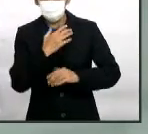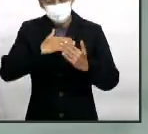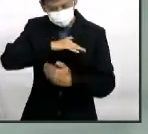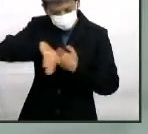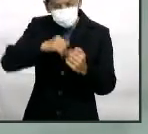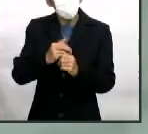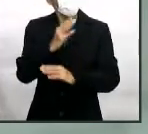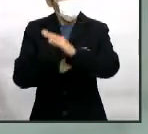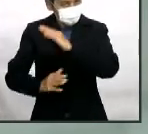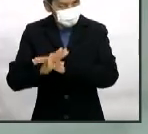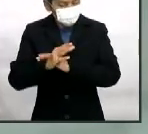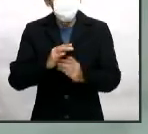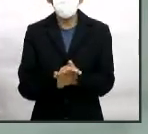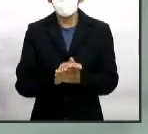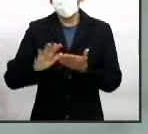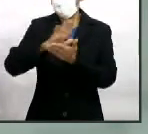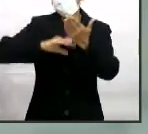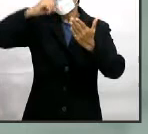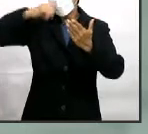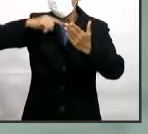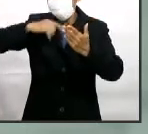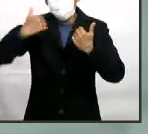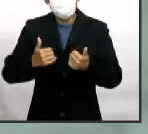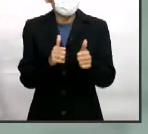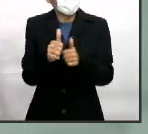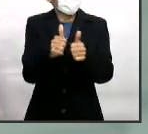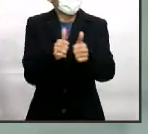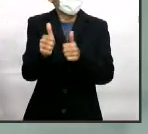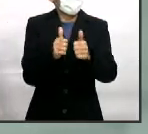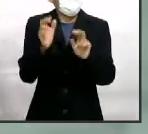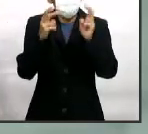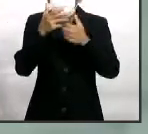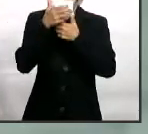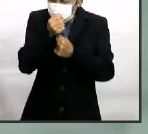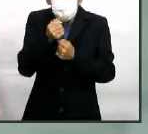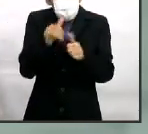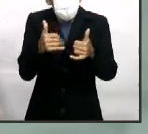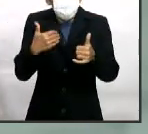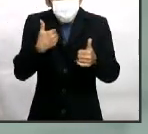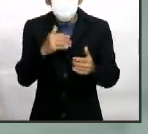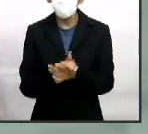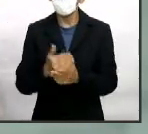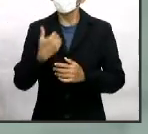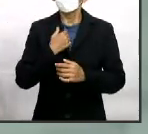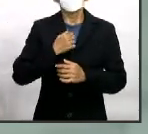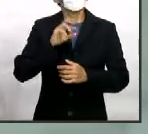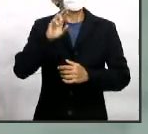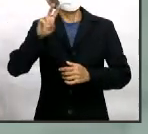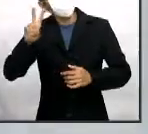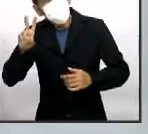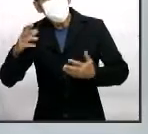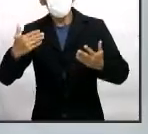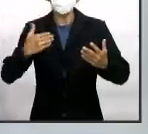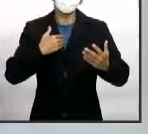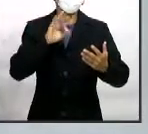มผสานกันว่าเอออย่างเช่นในประเทศไทยเนี่ยตอนเนี้ยเกมอะไรที่คนนิยมเล่นอย่างเช่น ROV PUBG มั้ย